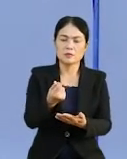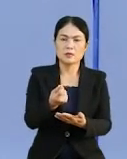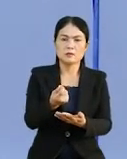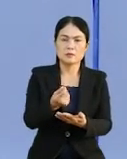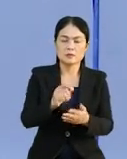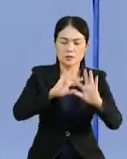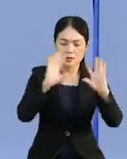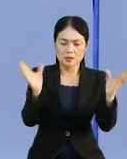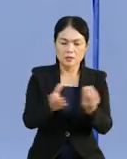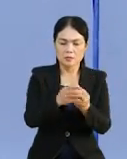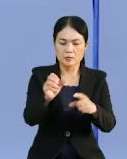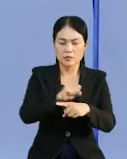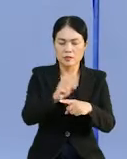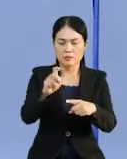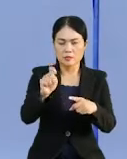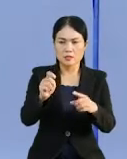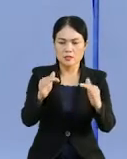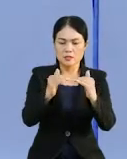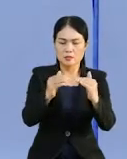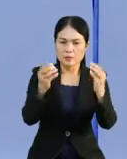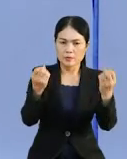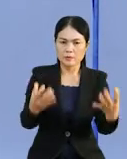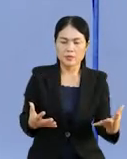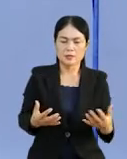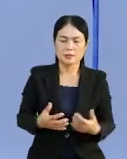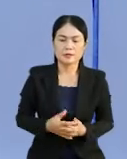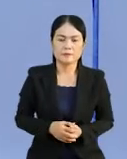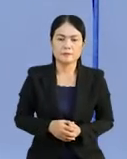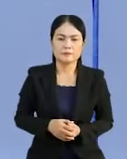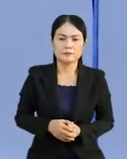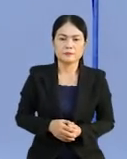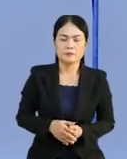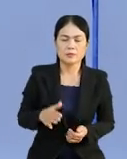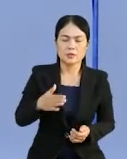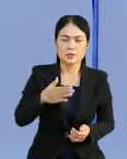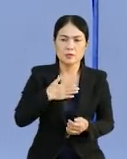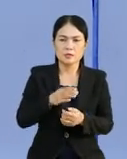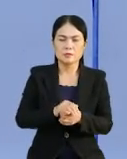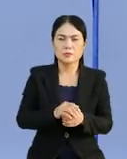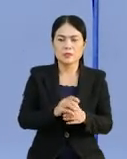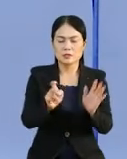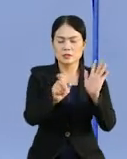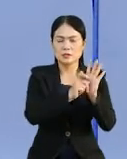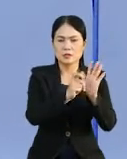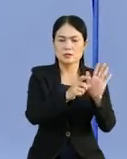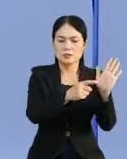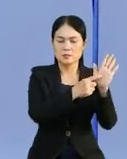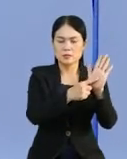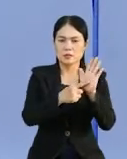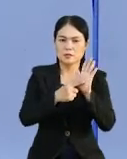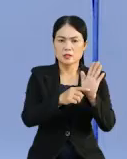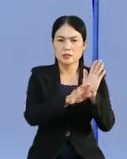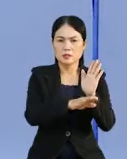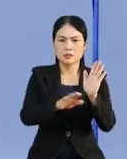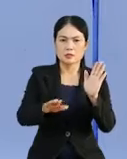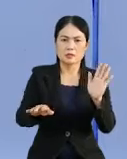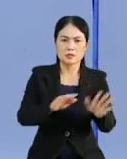rộp, rộp bọt lùm hạt khó xa mà nâng còn màn. Tỏ, chẳng nẹ cừu nâng kẻ này lấy bằng hai con tưởng ọc